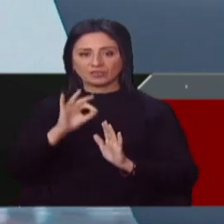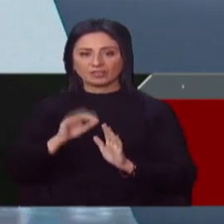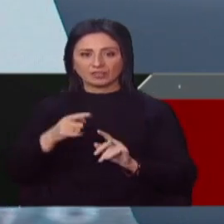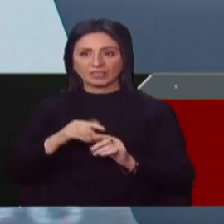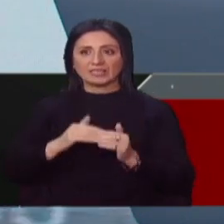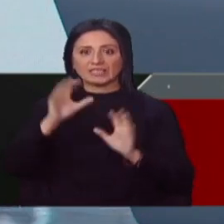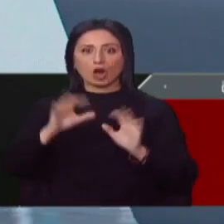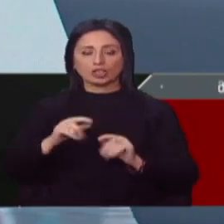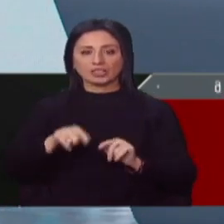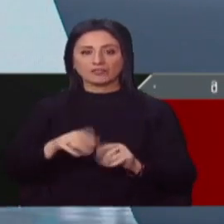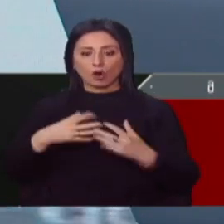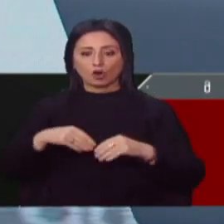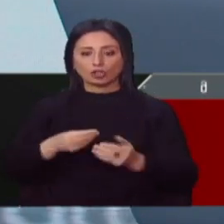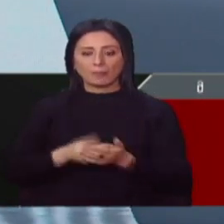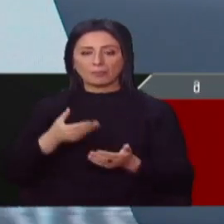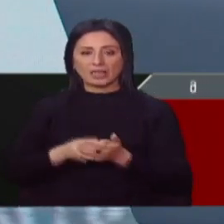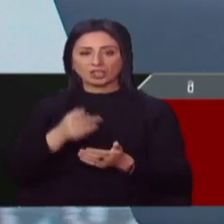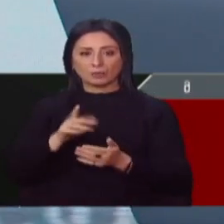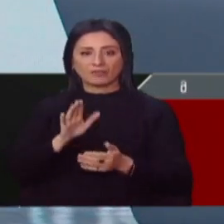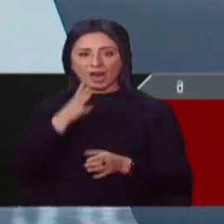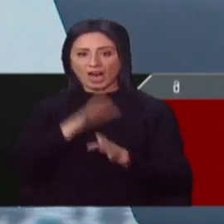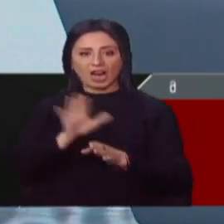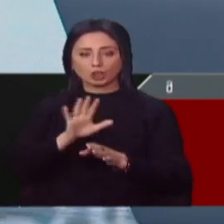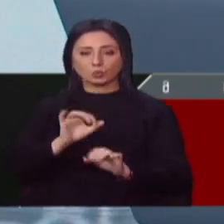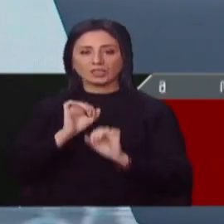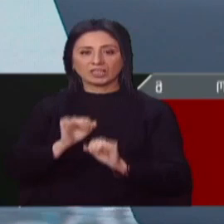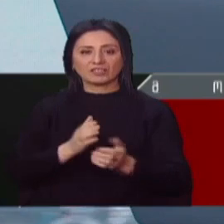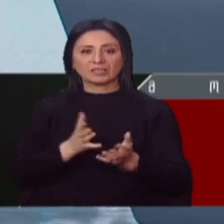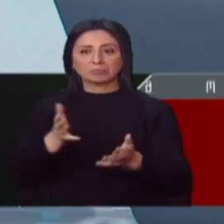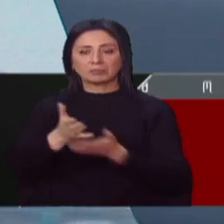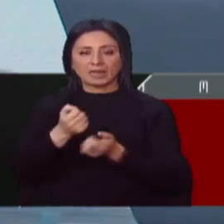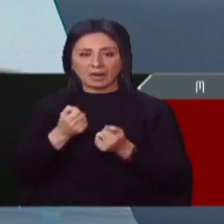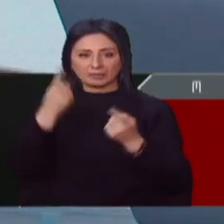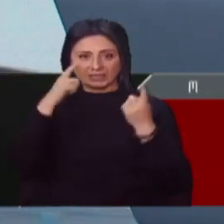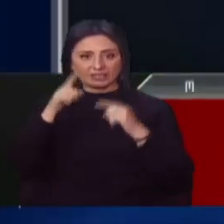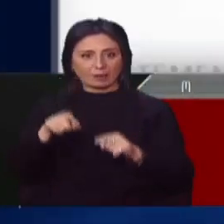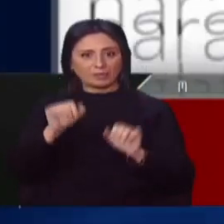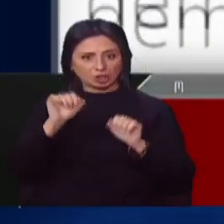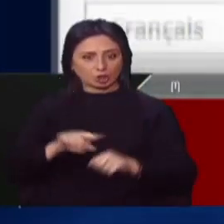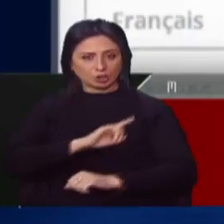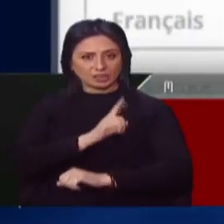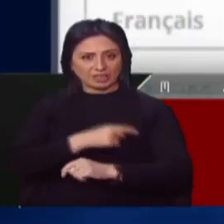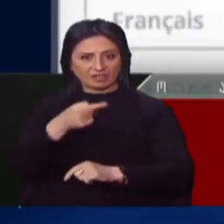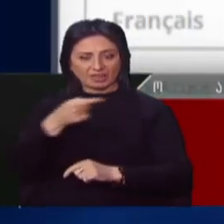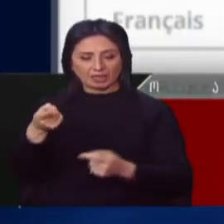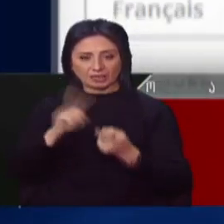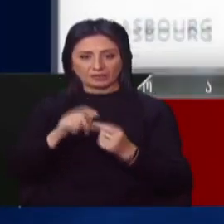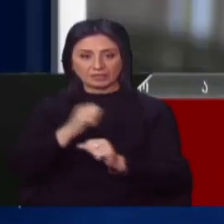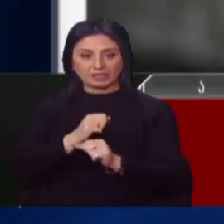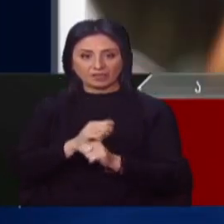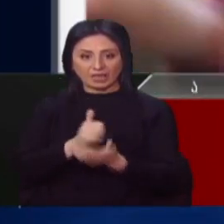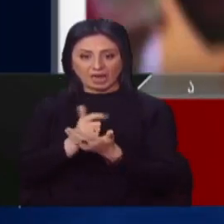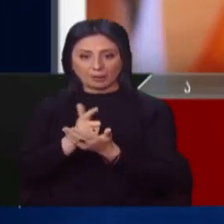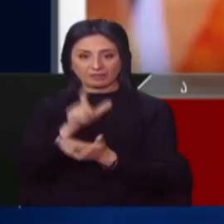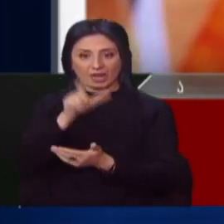أخالي سا كونستيتوسيو كانوني سو جاخولي فاسيولو ببي سادة أرسول صوانتا داتسويس ميغبس إنسياتيويت أما شيوز ليات زليري نيجاتيو رغابلين موختينو سل